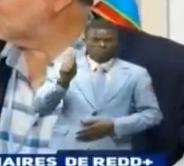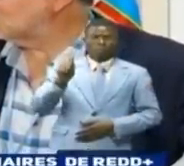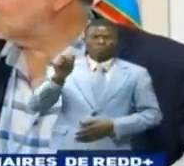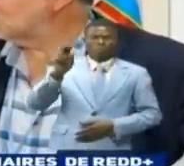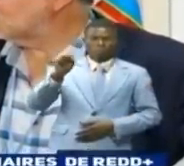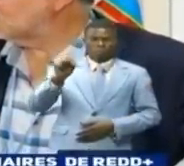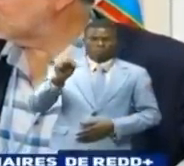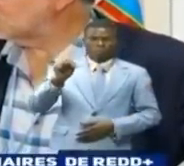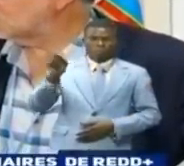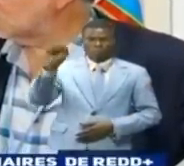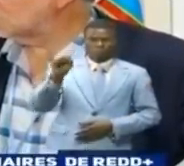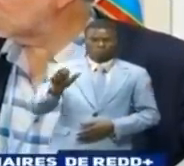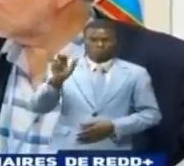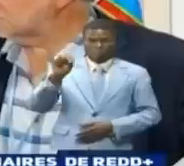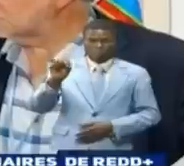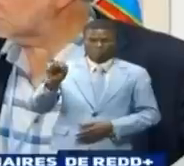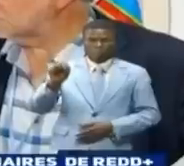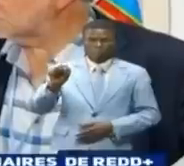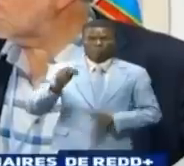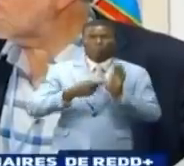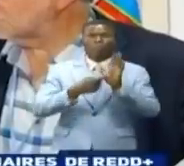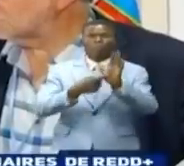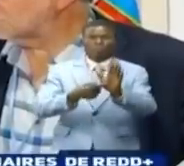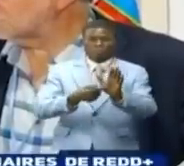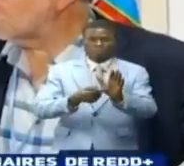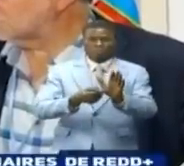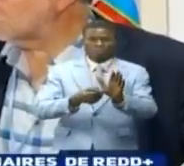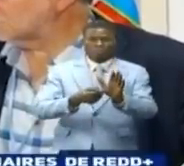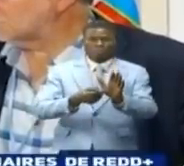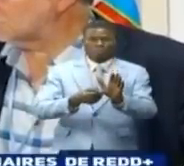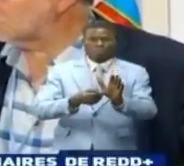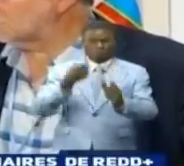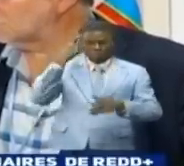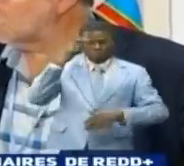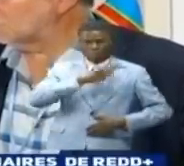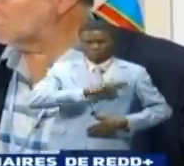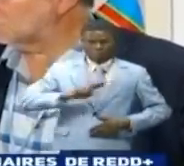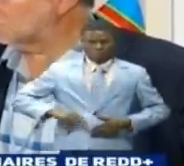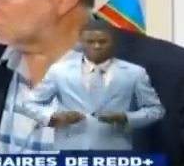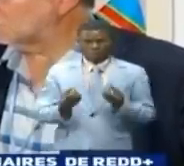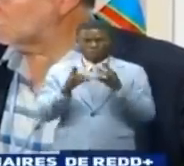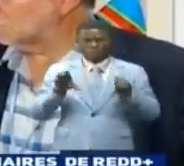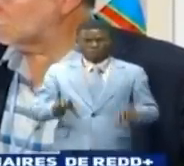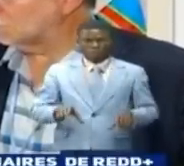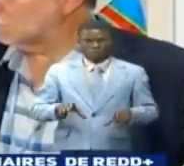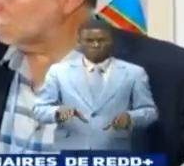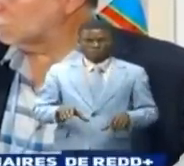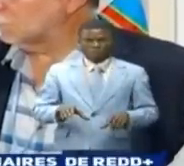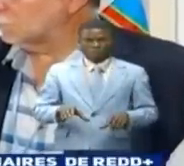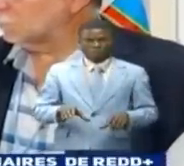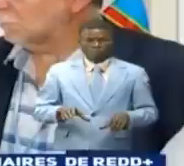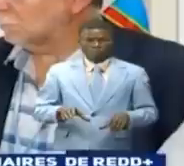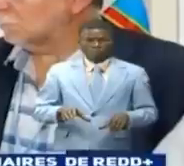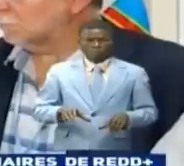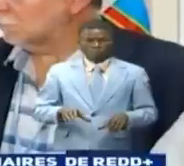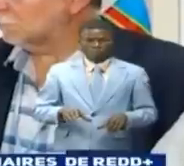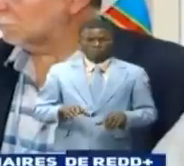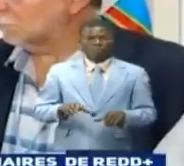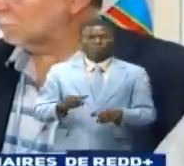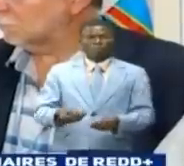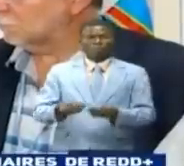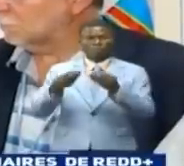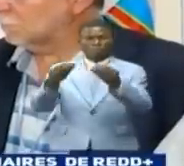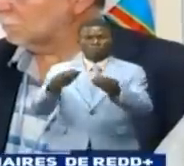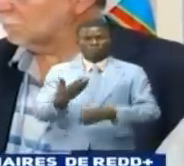certifie non seulement pour la République démocratique du Congo le crédit